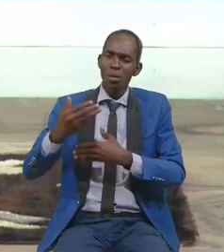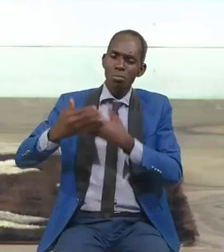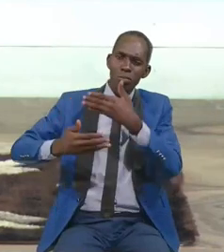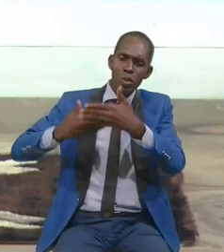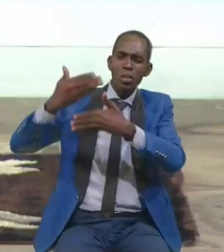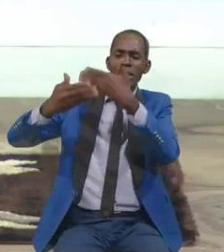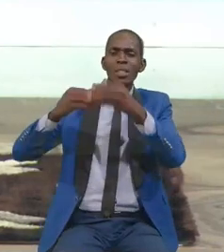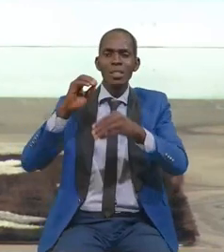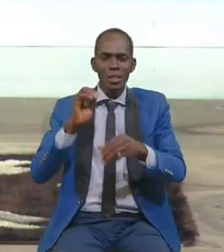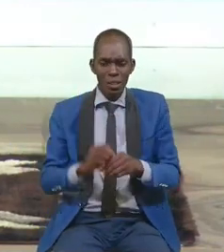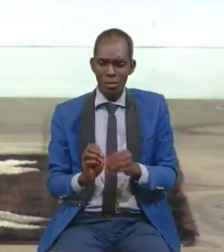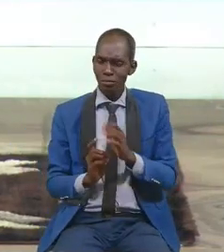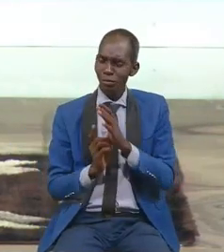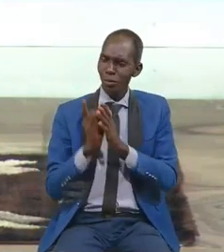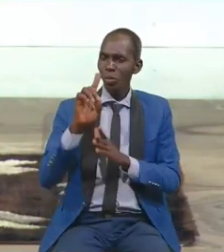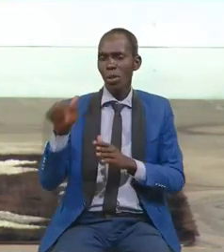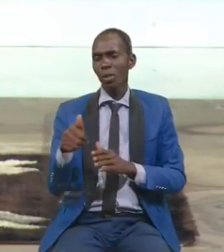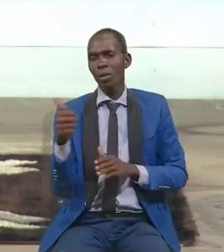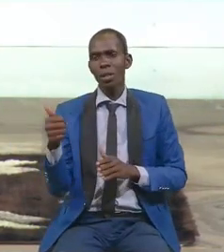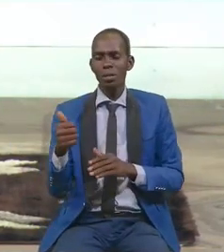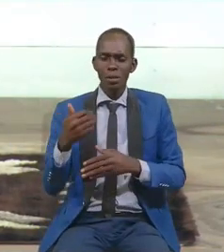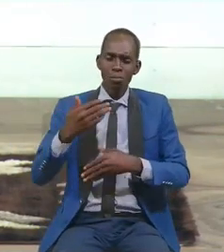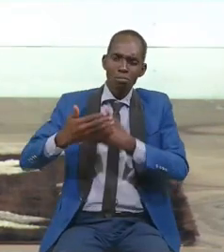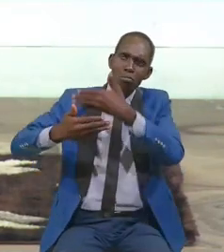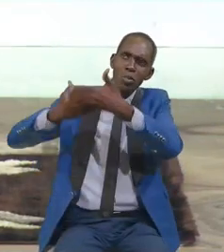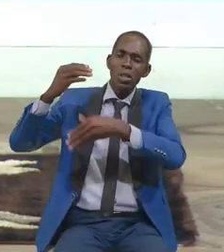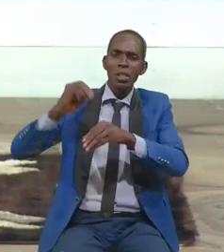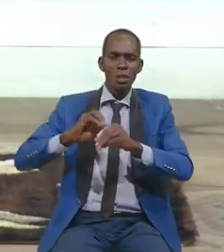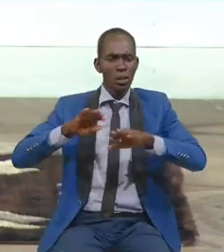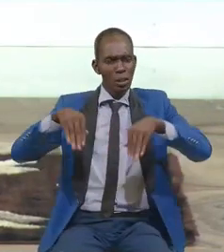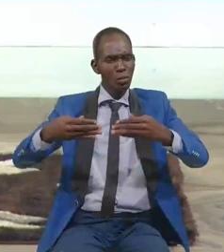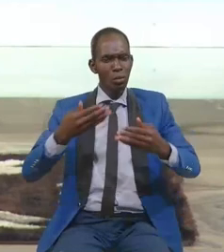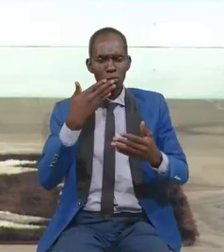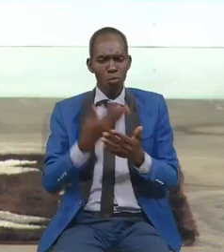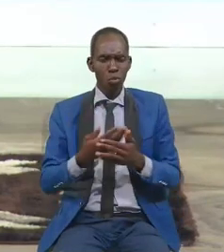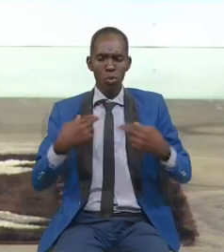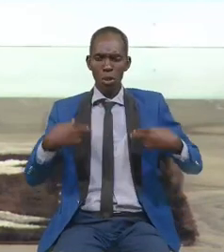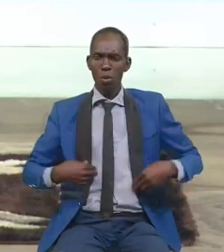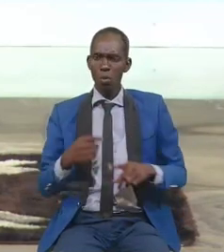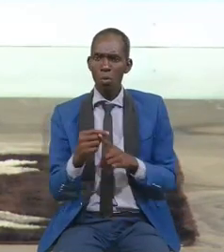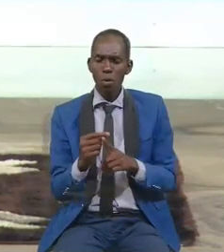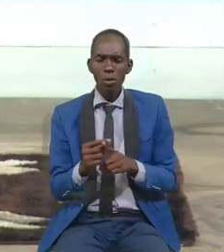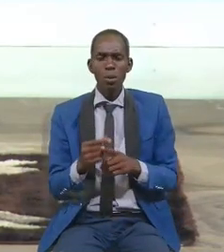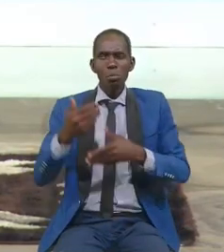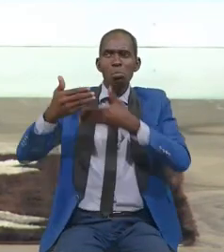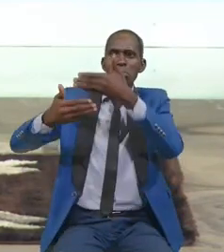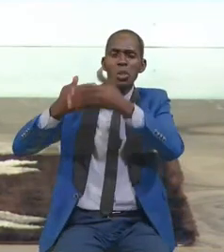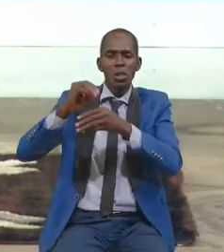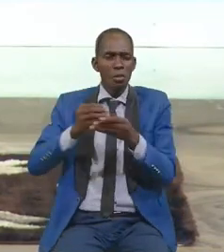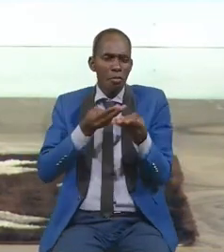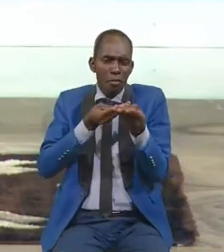le progrès en apportant du secours, le progrès en nourrissant les autres, en les nourrissant, le